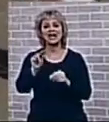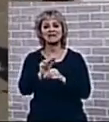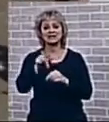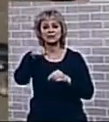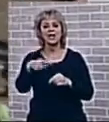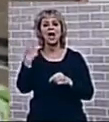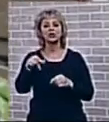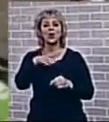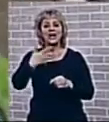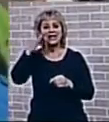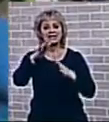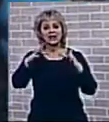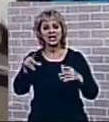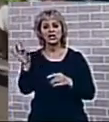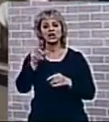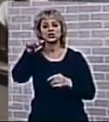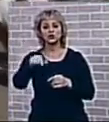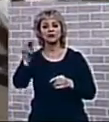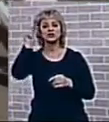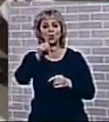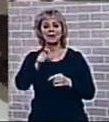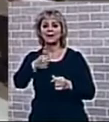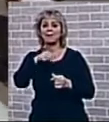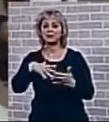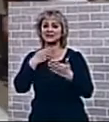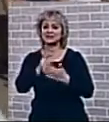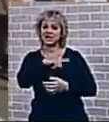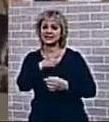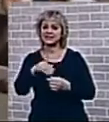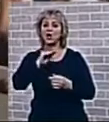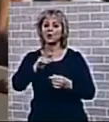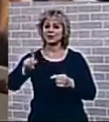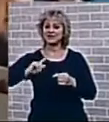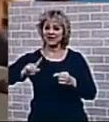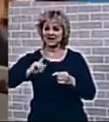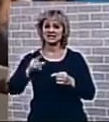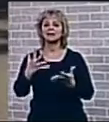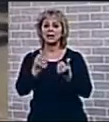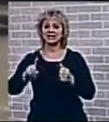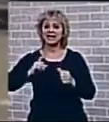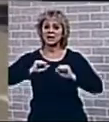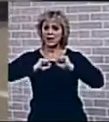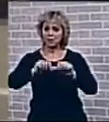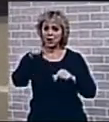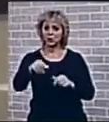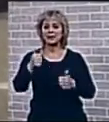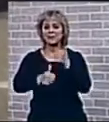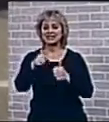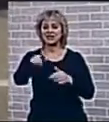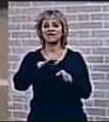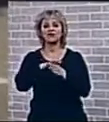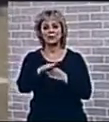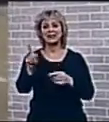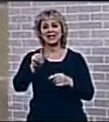воспитанников одного из летних лагерей Ростова. Школьники попробовали свои силы в кроссфите, получили навыки самообороны, посоревновались и